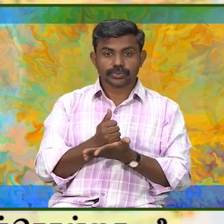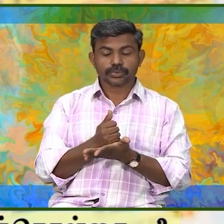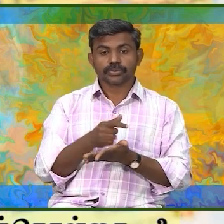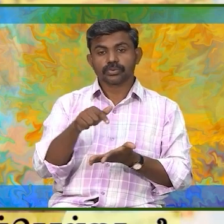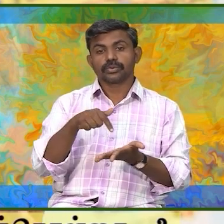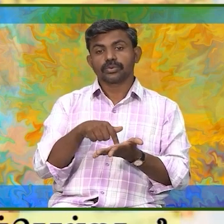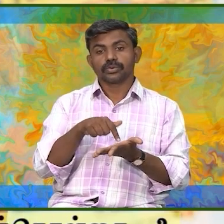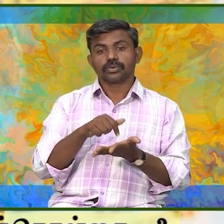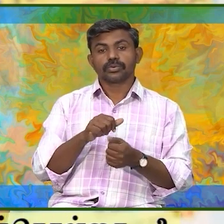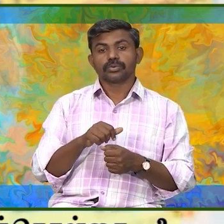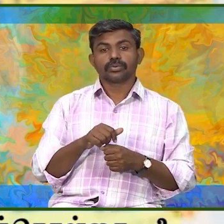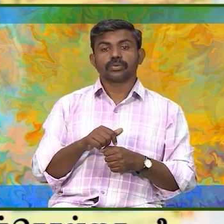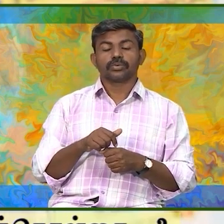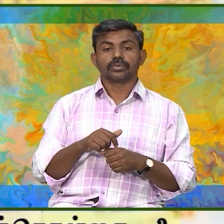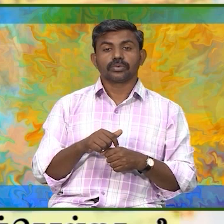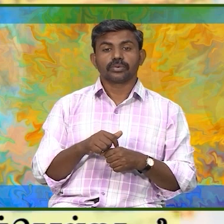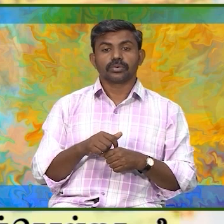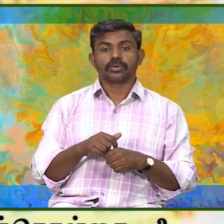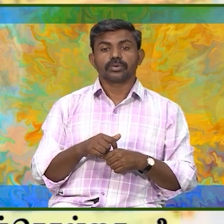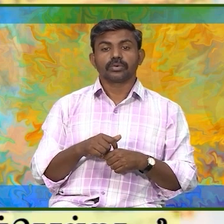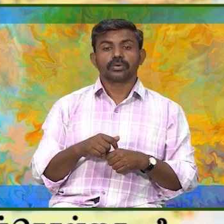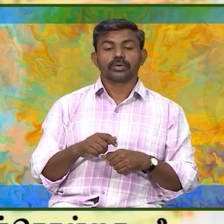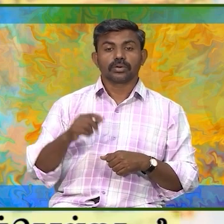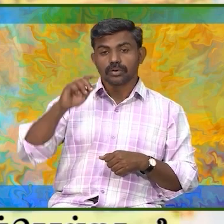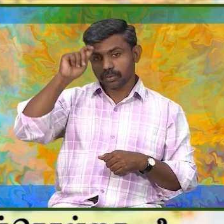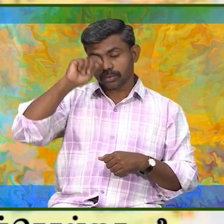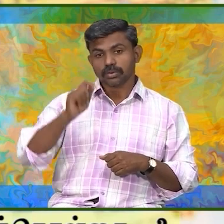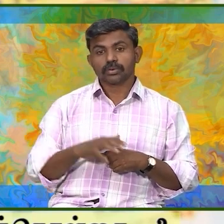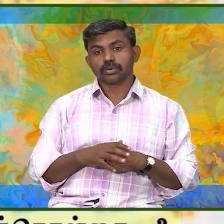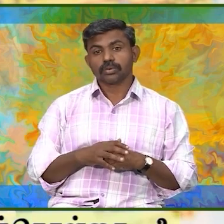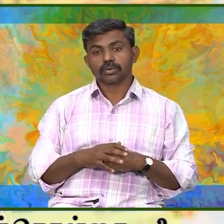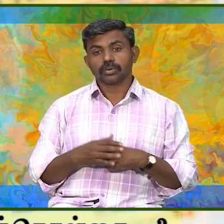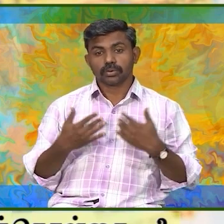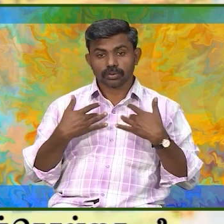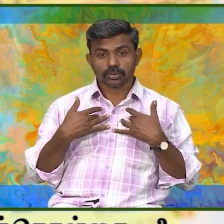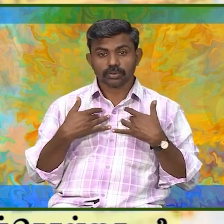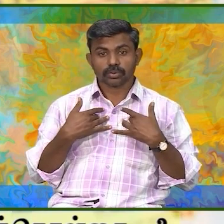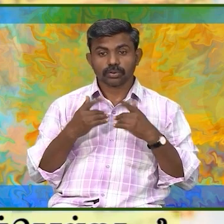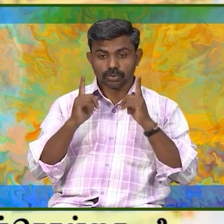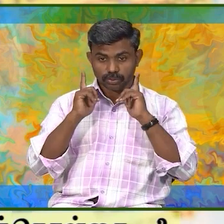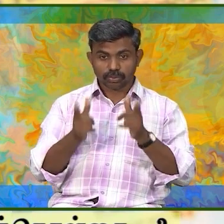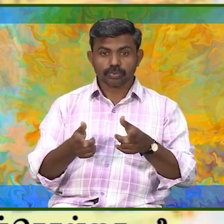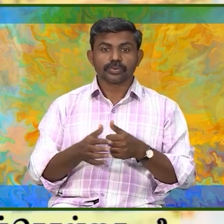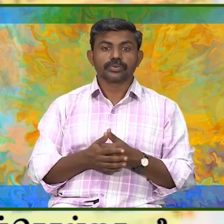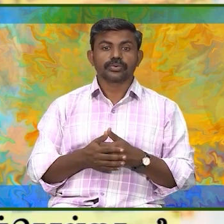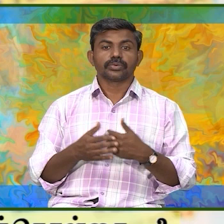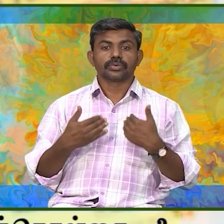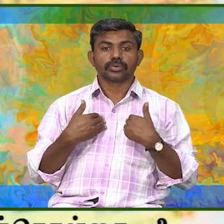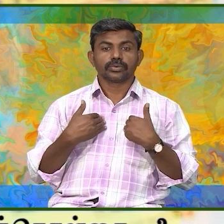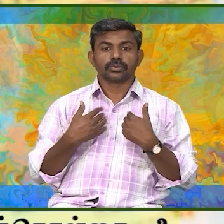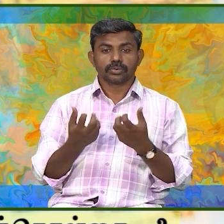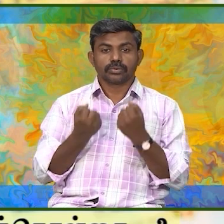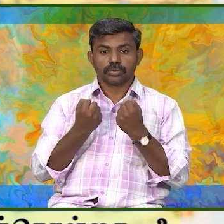ஊரில் அவங்கவுங்க தான் ராஜா. அவங்களுக்கு ஒரு தனி மரியாதை இருக்கும், தனி கொள்கை இருக்கும், தனியான ஒரு கோட்பாடு இருக்கும். எங்கள் ஊர்